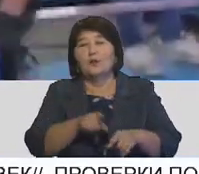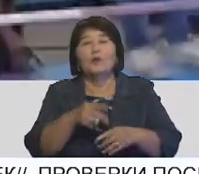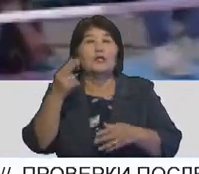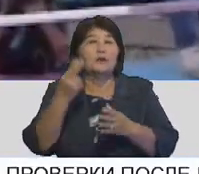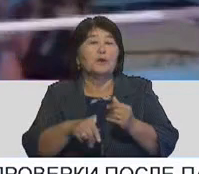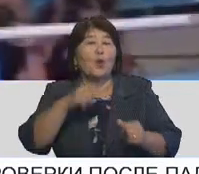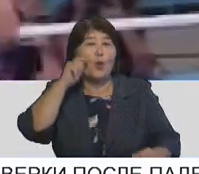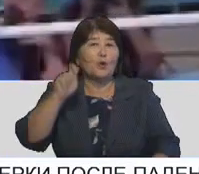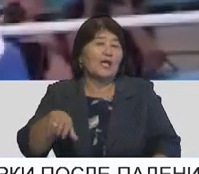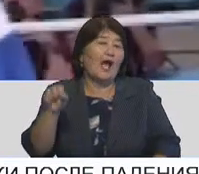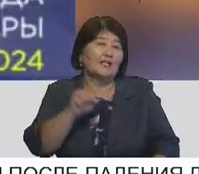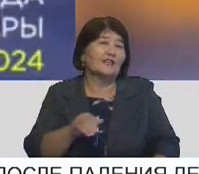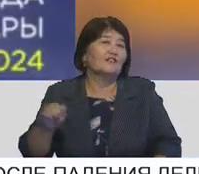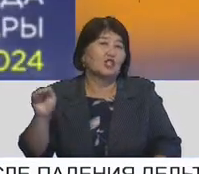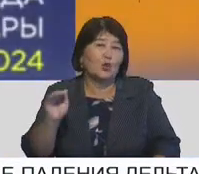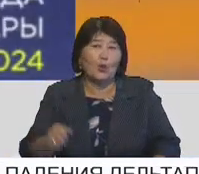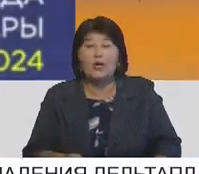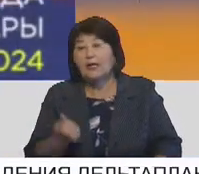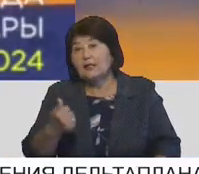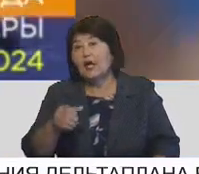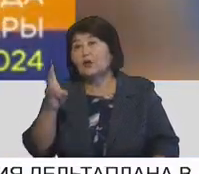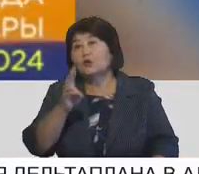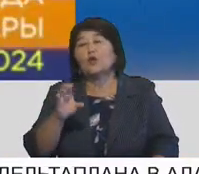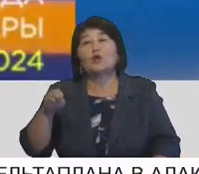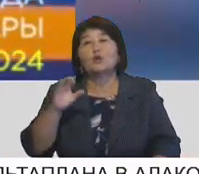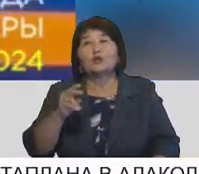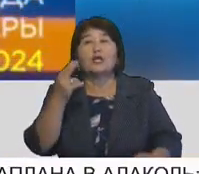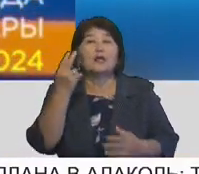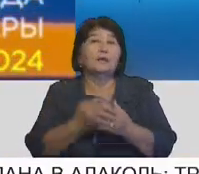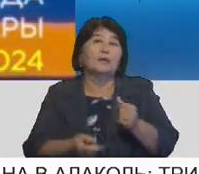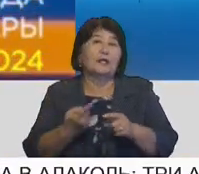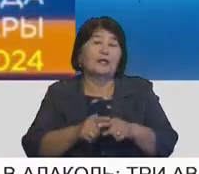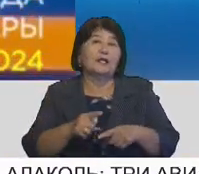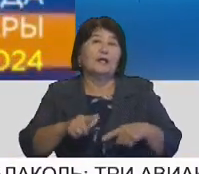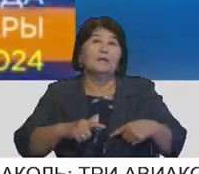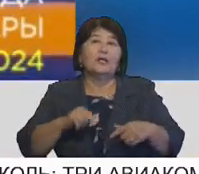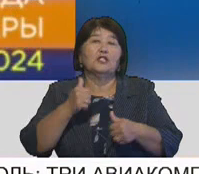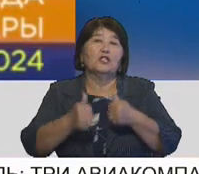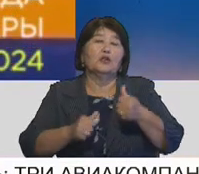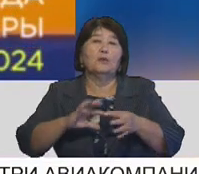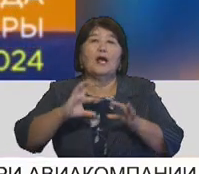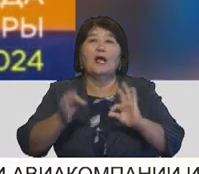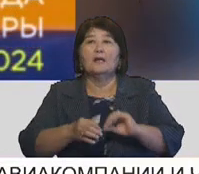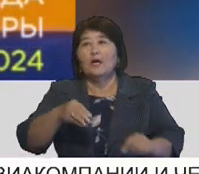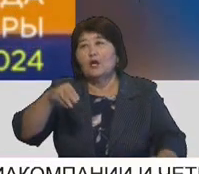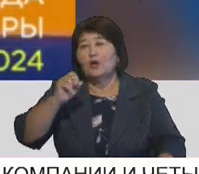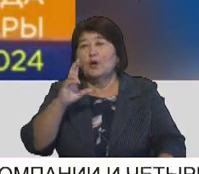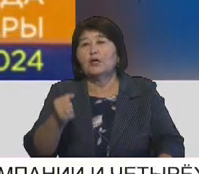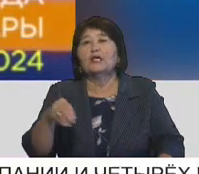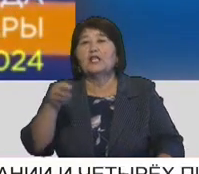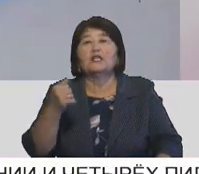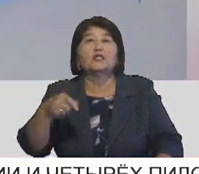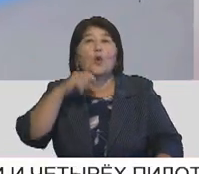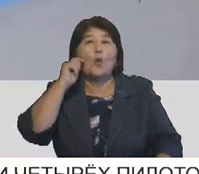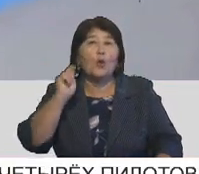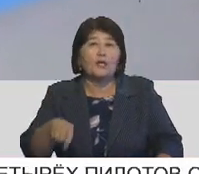проиграл украинцу Александру Хижняку. Нурсултан Турсунов проиграл в четвертьфинале чемпиону Олимпиады в Токио Жану Беленюку из